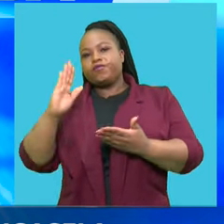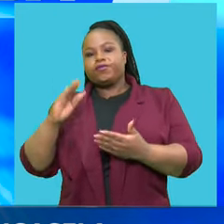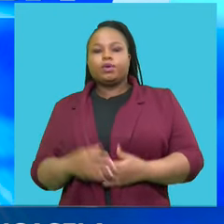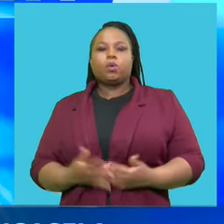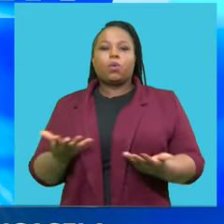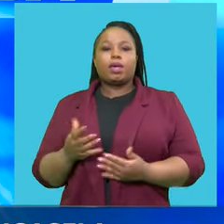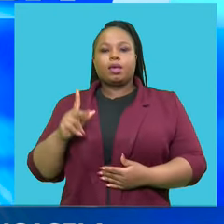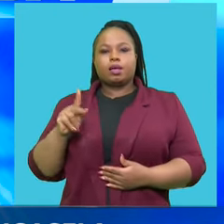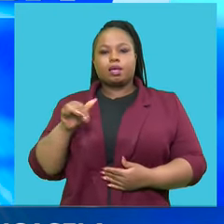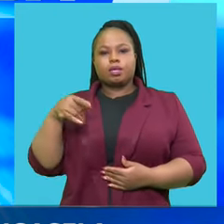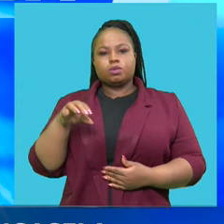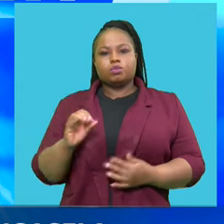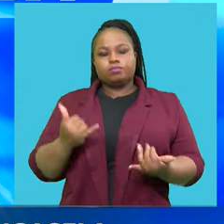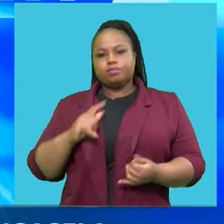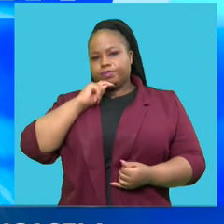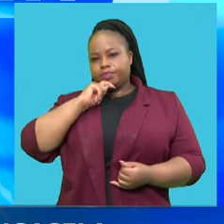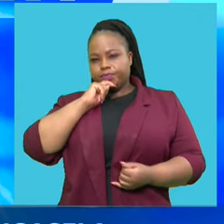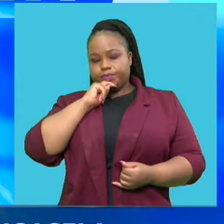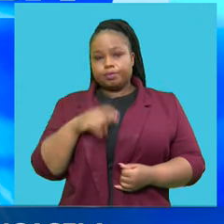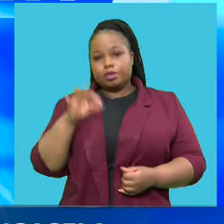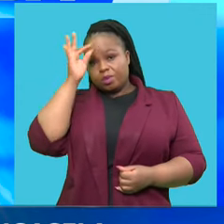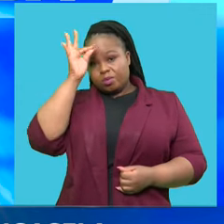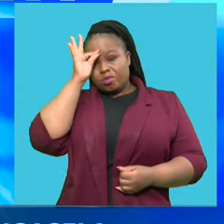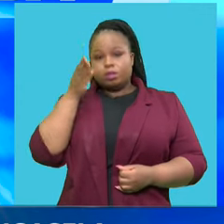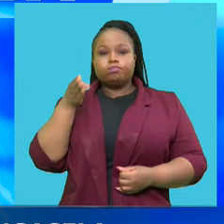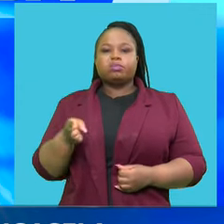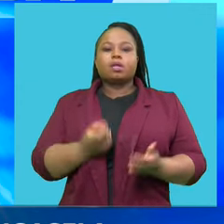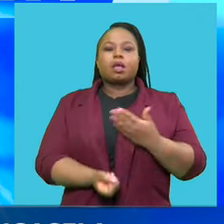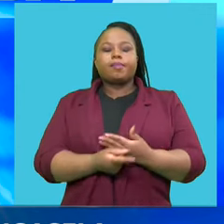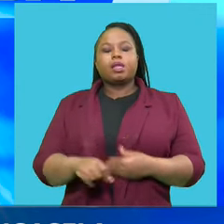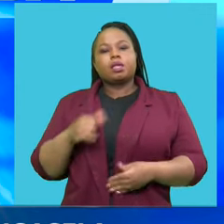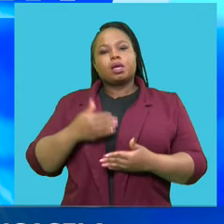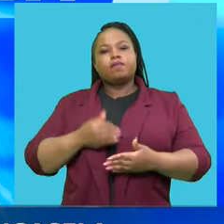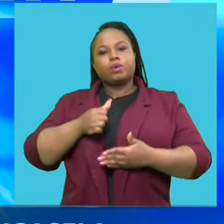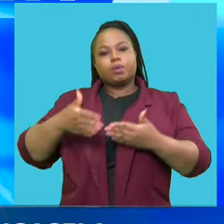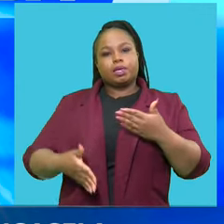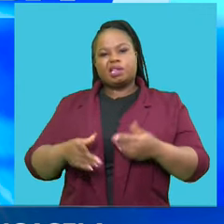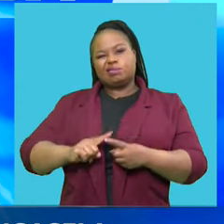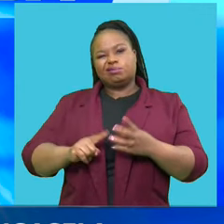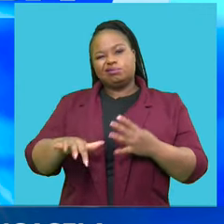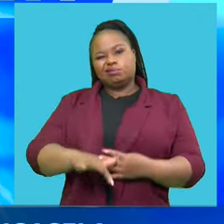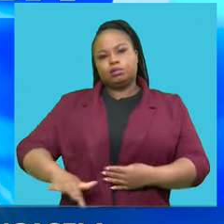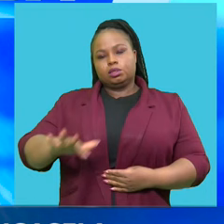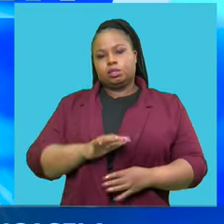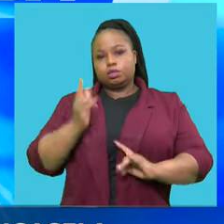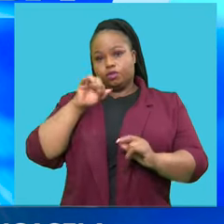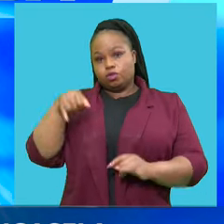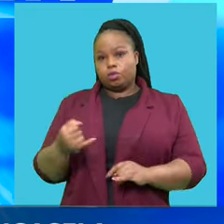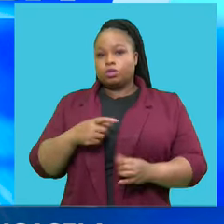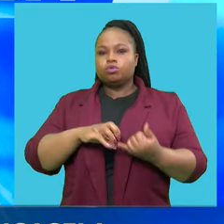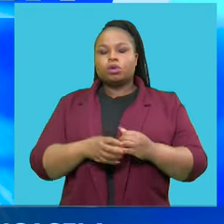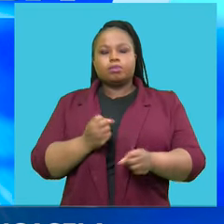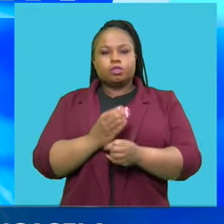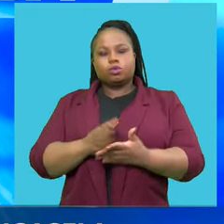namuhle ekuseni. Lo mkhankaso wamaphoyisa esifundazweni ubanjwa ngemasonto onke eyindaweni eyihlukene zesifundazwe ukusiza kwamaphoyisa